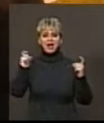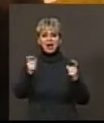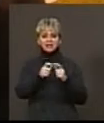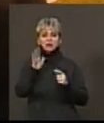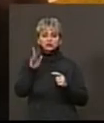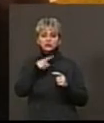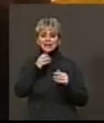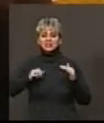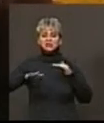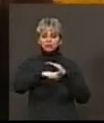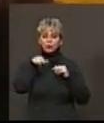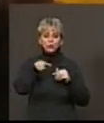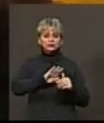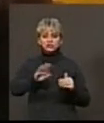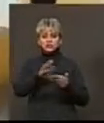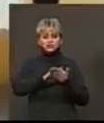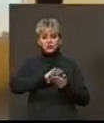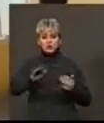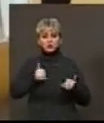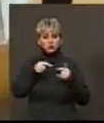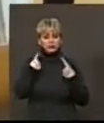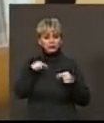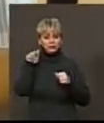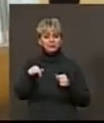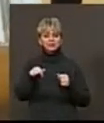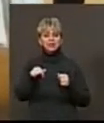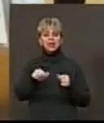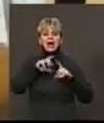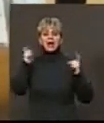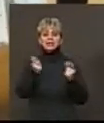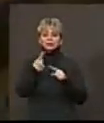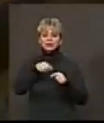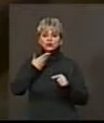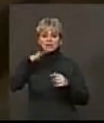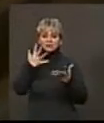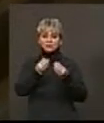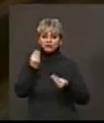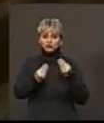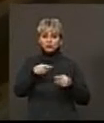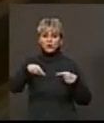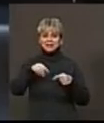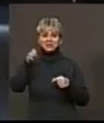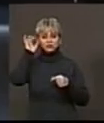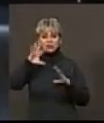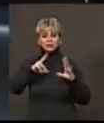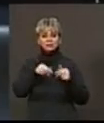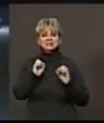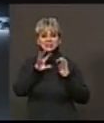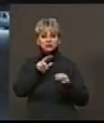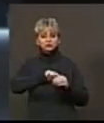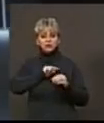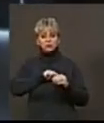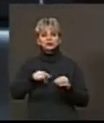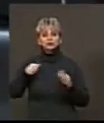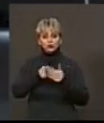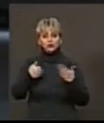будем говорить, Европы, то он им ничем не уступает. Арену, которая летом примет матчи футбольного чемпионата мира, сдадут в эксплуатацию